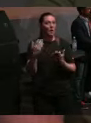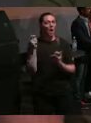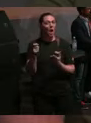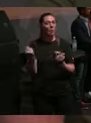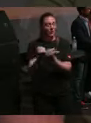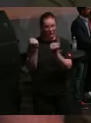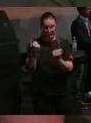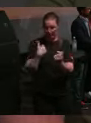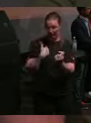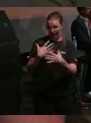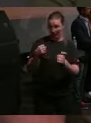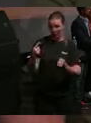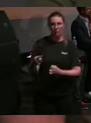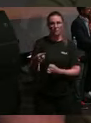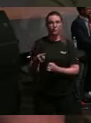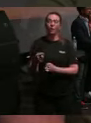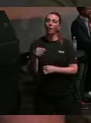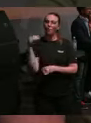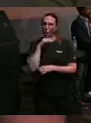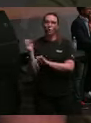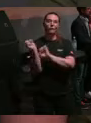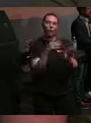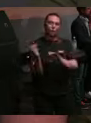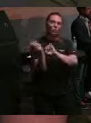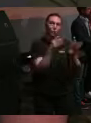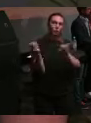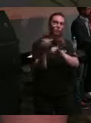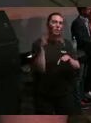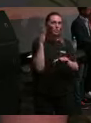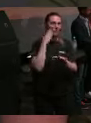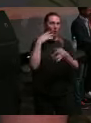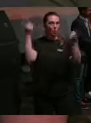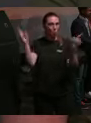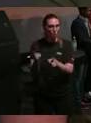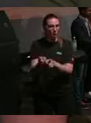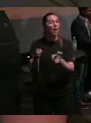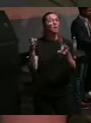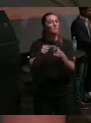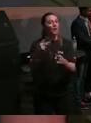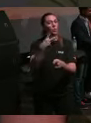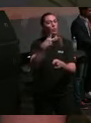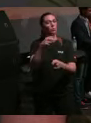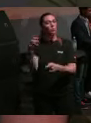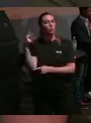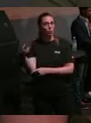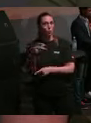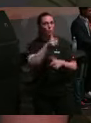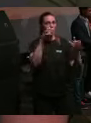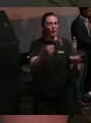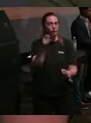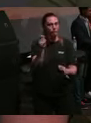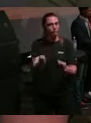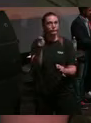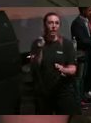kommer fra, så var en fraflytningskommune. Befolkningstallet gikk ned. I 2002, når Stortinget fattet vedtak om utbyggingen